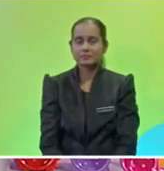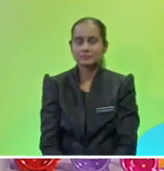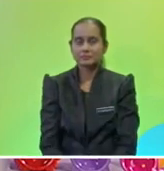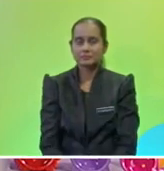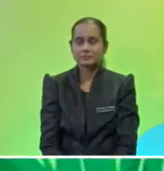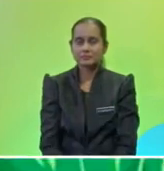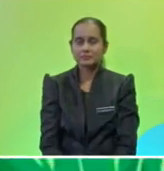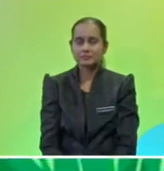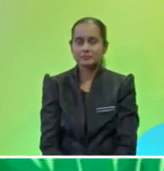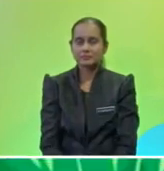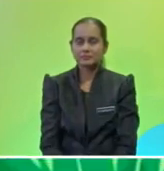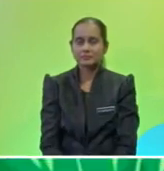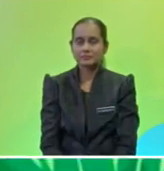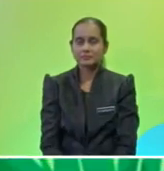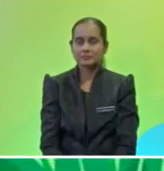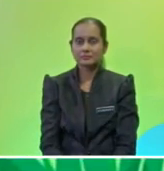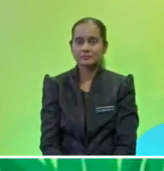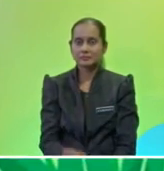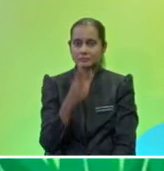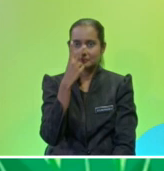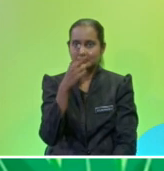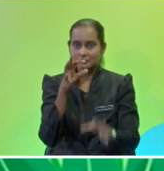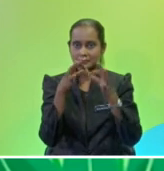simak Betul tak ayat matematika